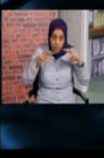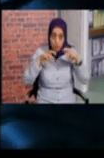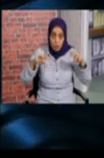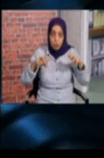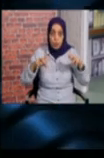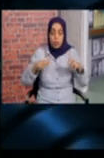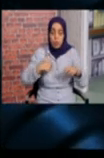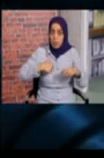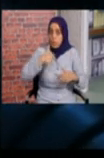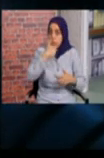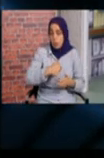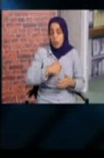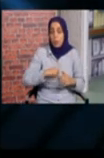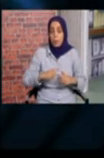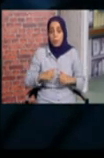ضريبي؟